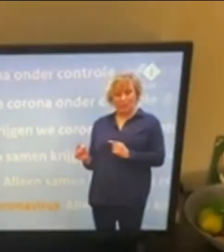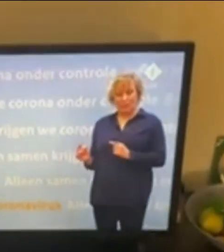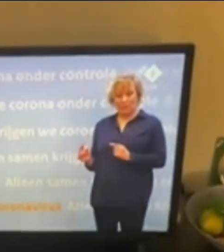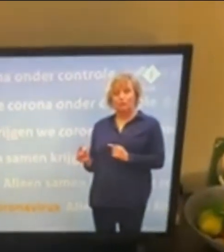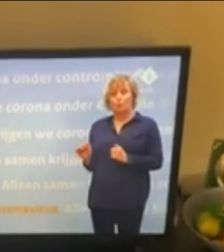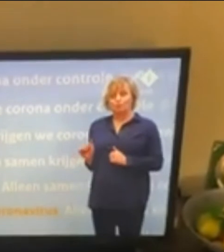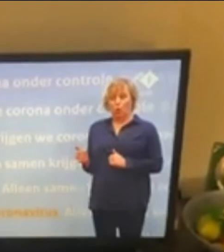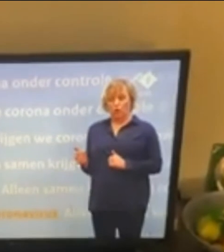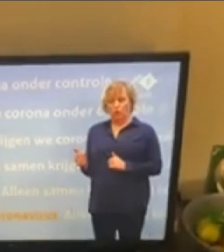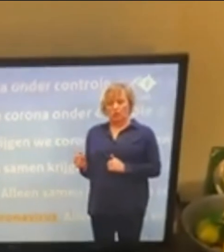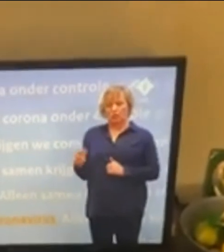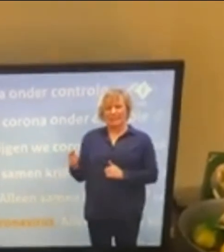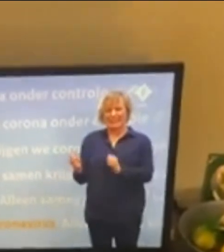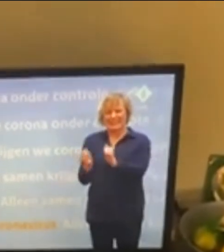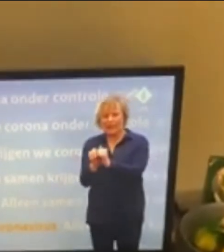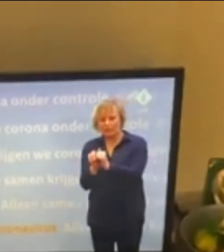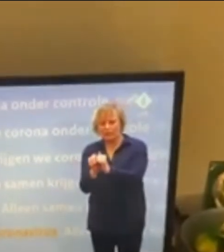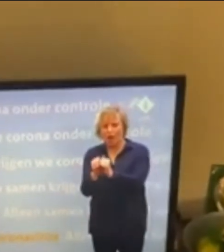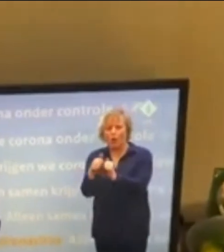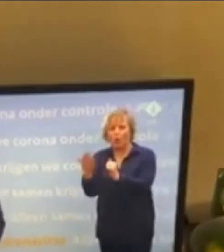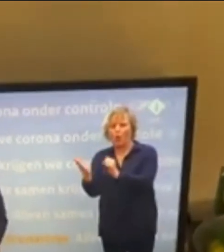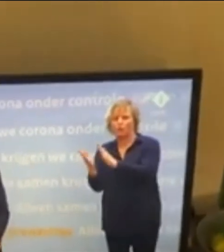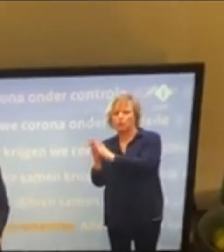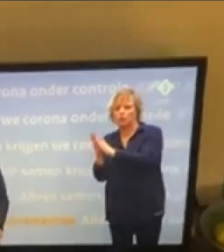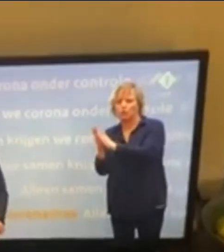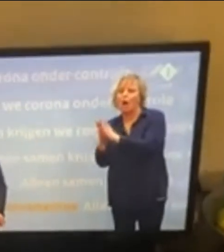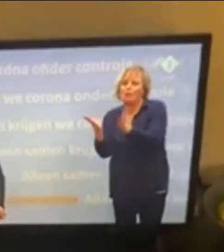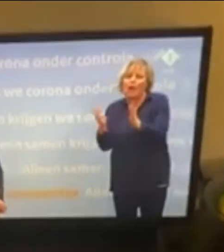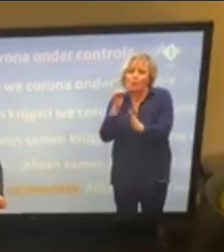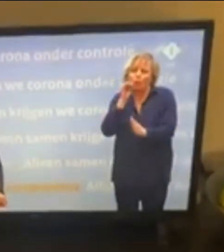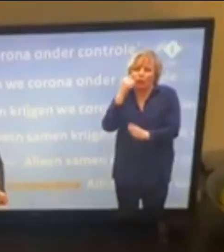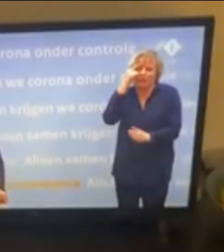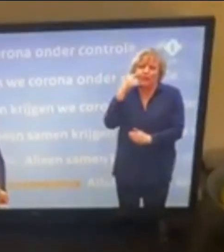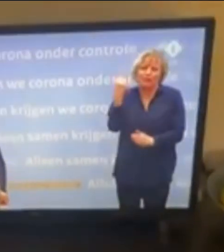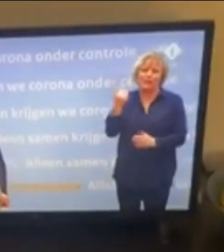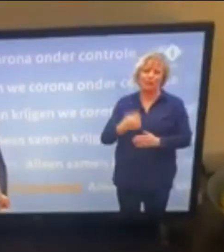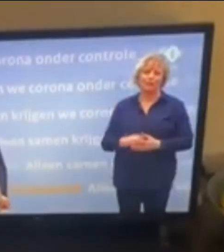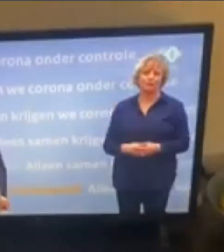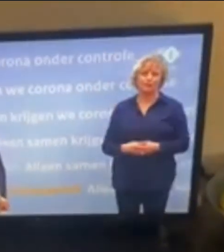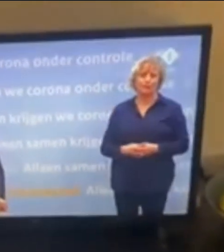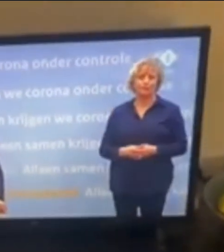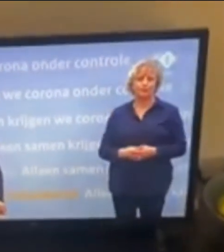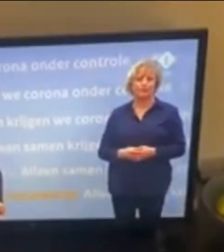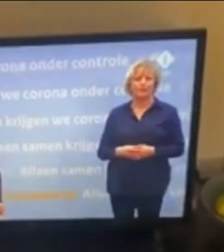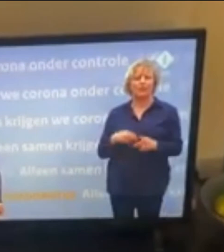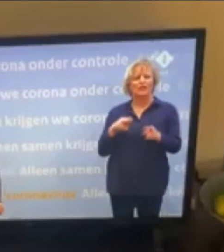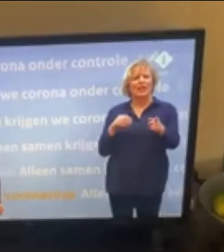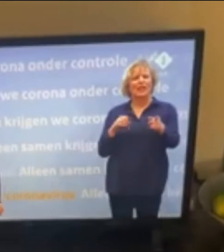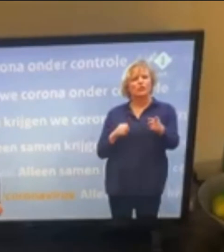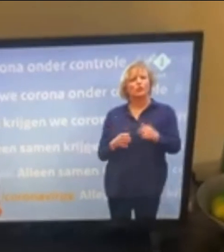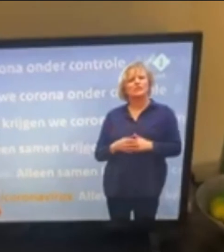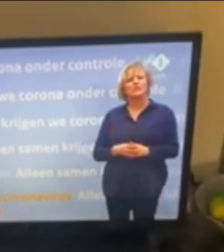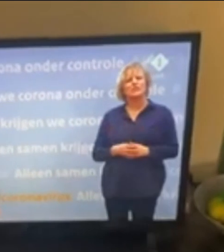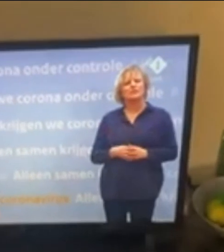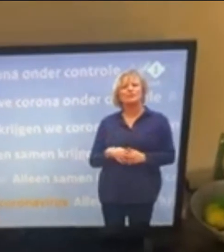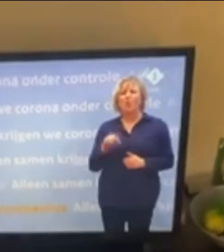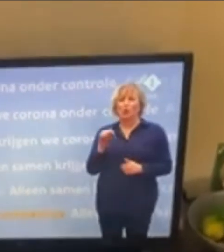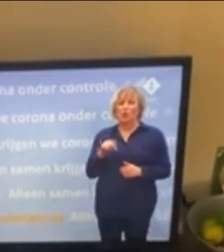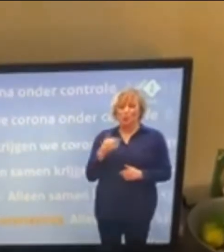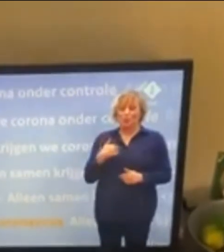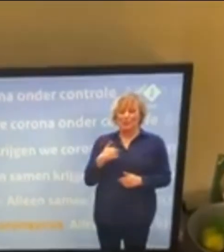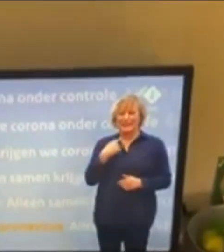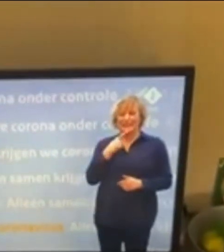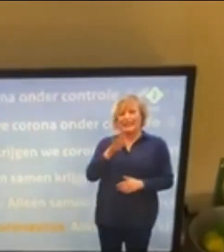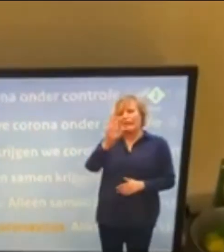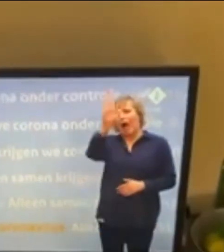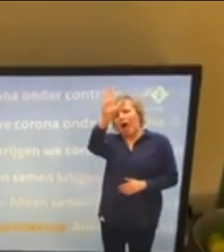kunt halen, of dat het zondagavond wordt, maar dat hoop ik morgen te weten. Nu is het ook erg ingewikkeld, omdat een hoop mensen nu al zeggen van ja, maar ik